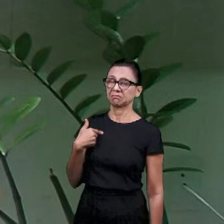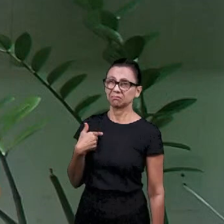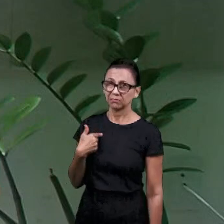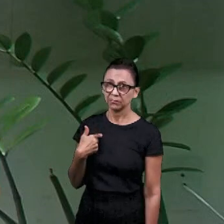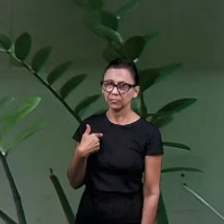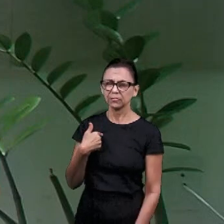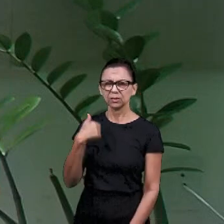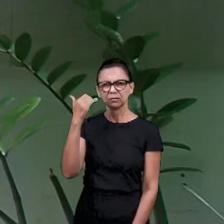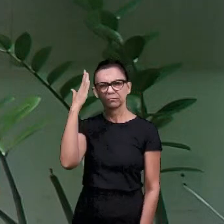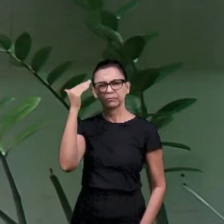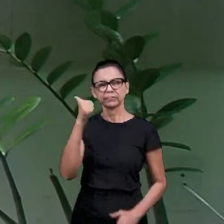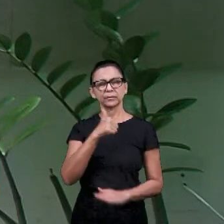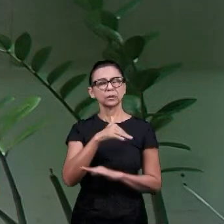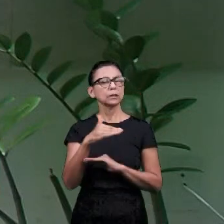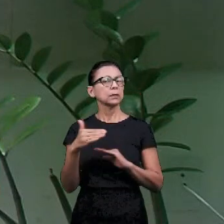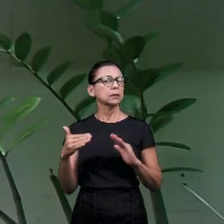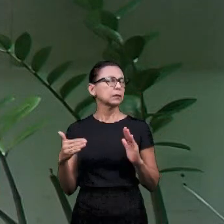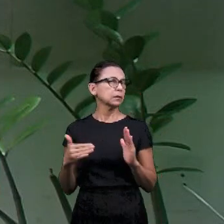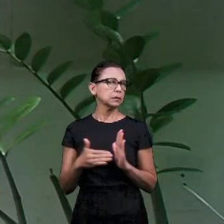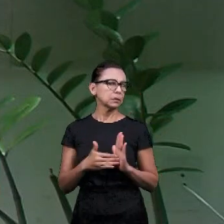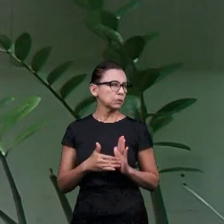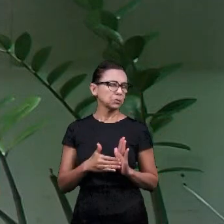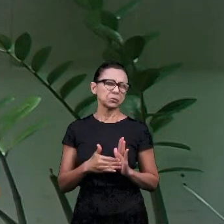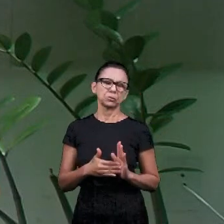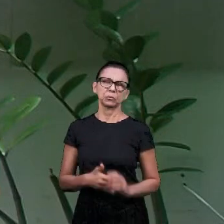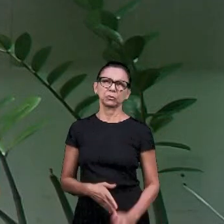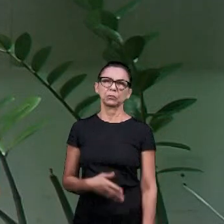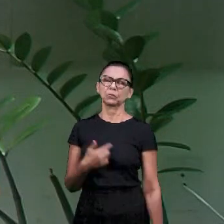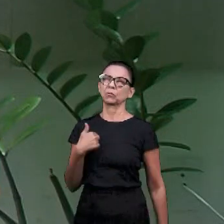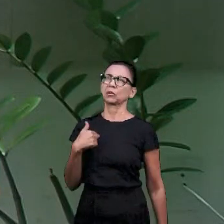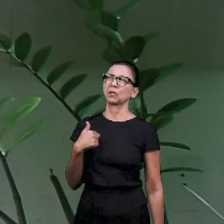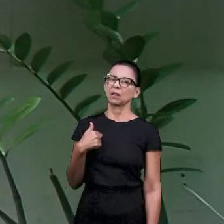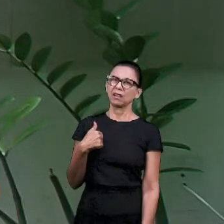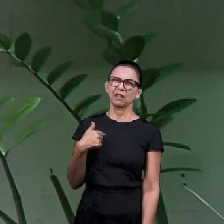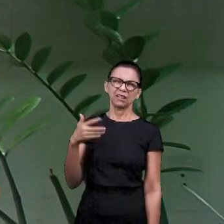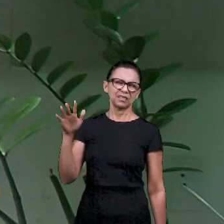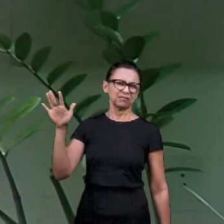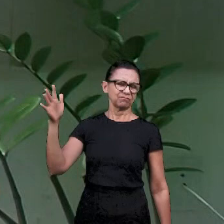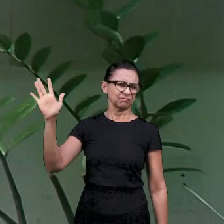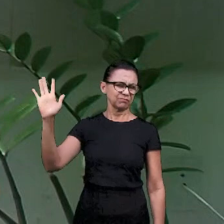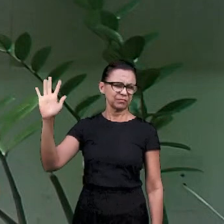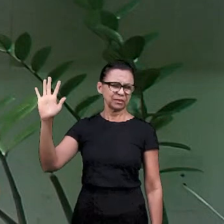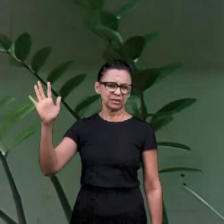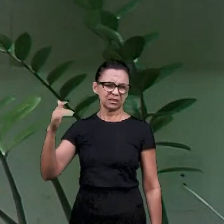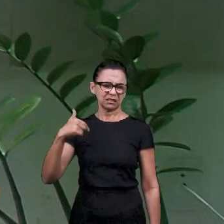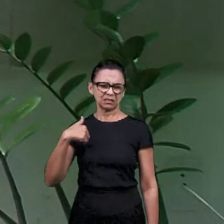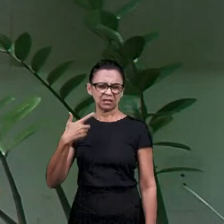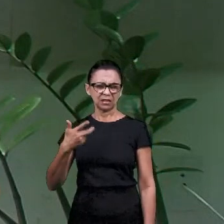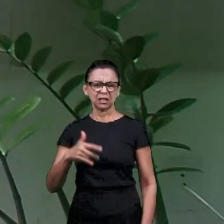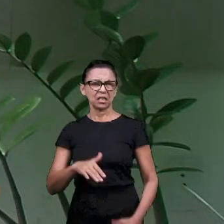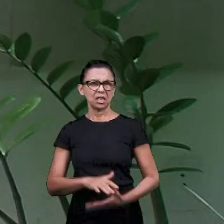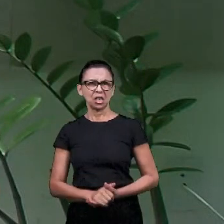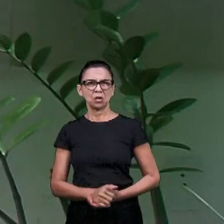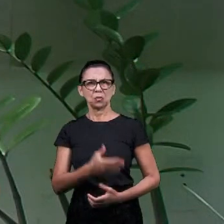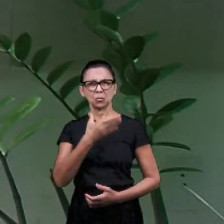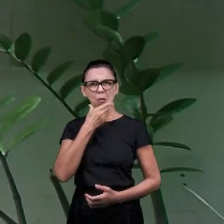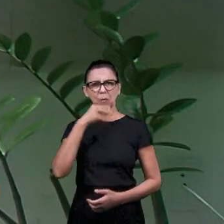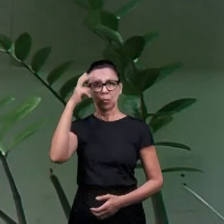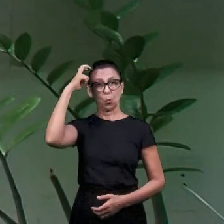sait tout, qui connaît tout. C'est lui qui va dicter les choses, il va changer, il va être le deuxième